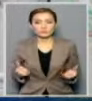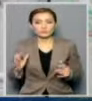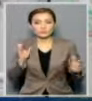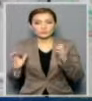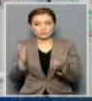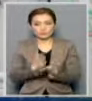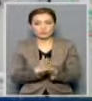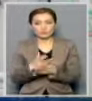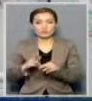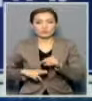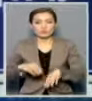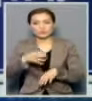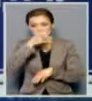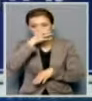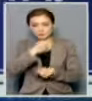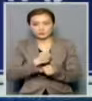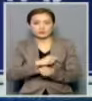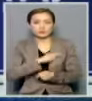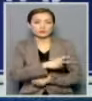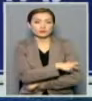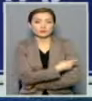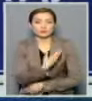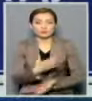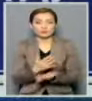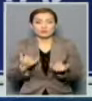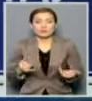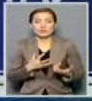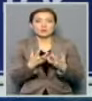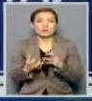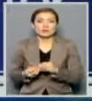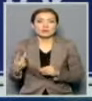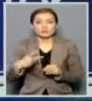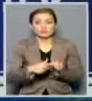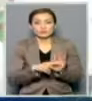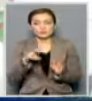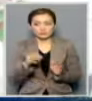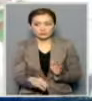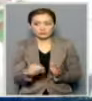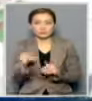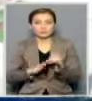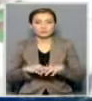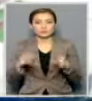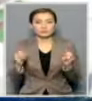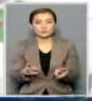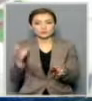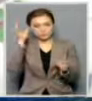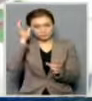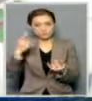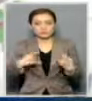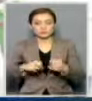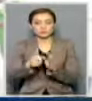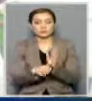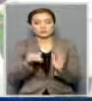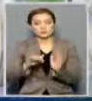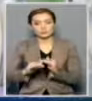институтом фундаментальной научной репродуктивной медицины. На сегодняшний день, то есть за 27 лет, при содействии специалистов института родилось более